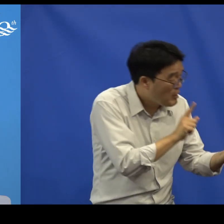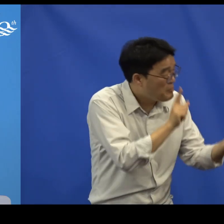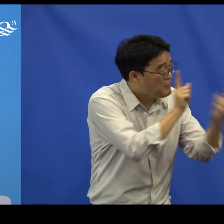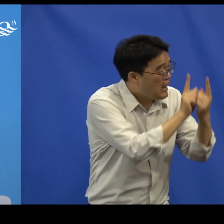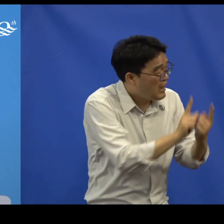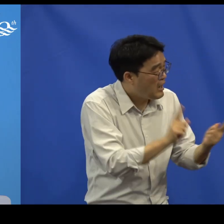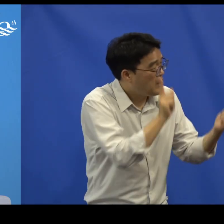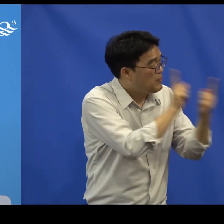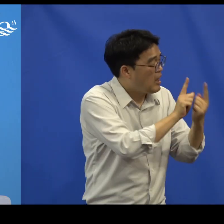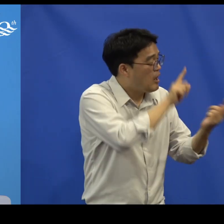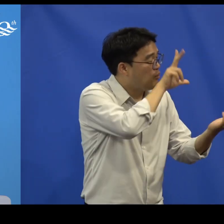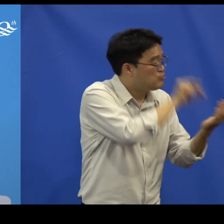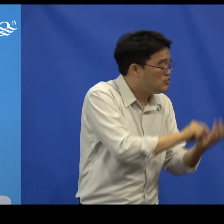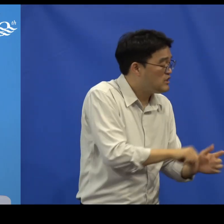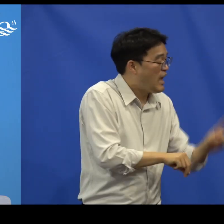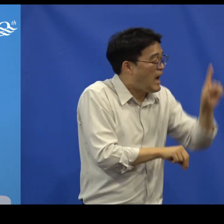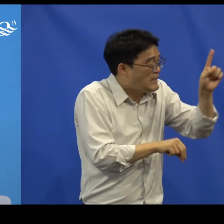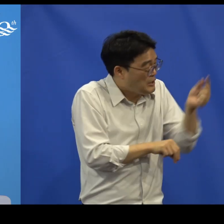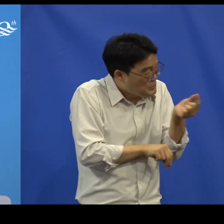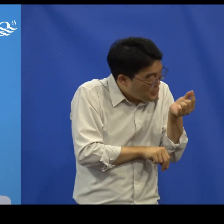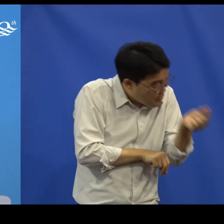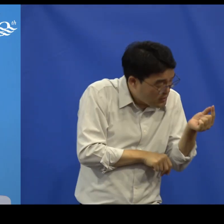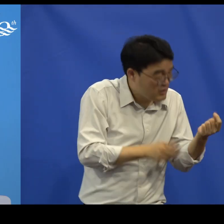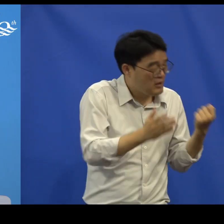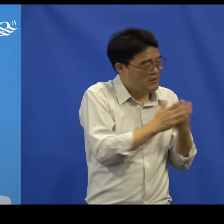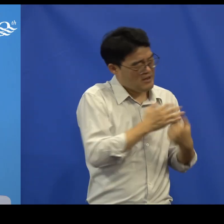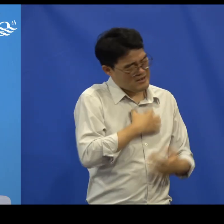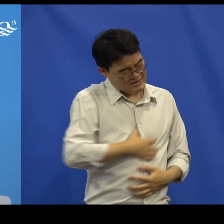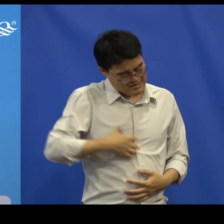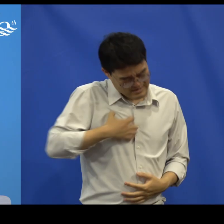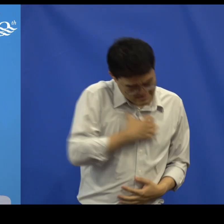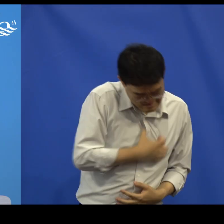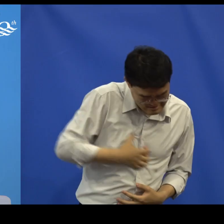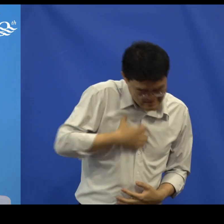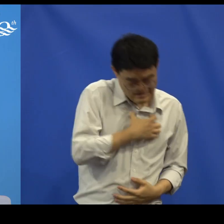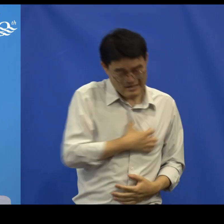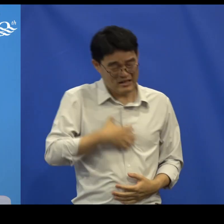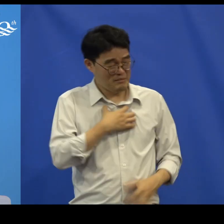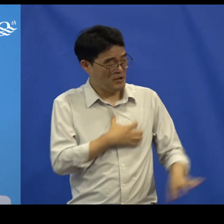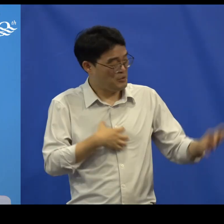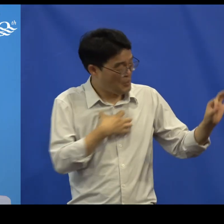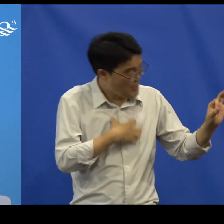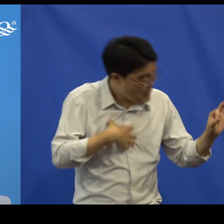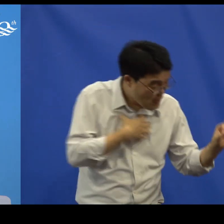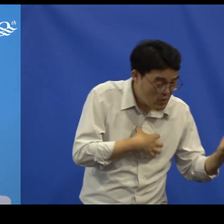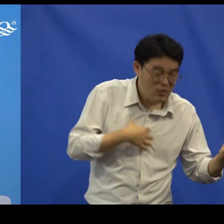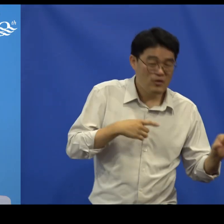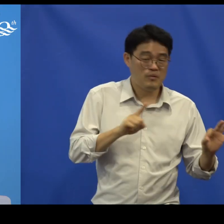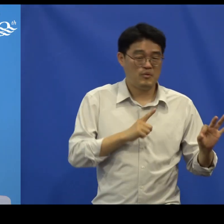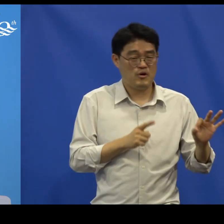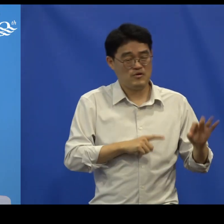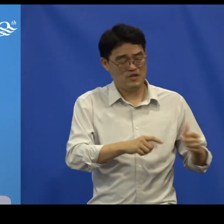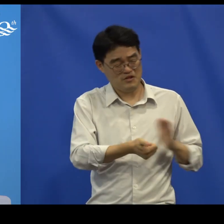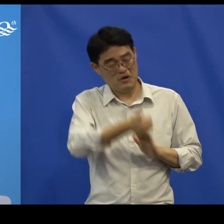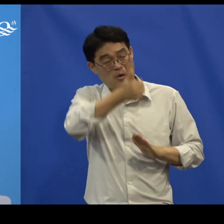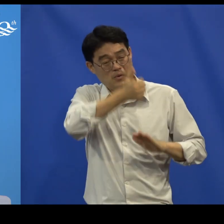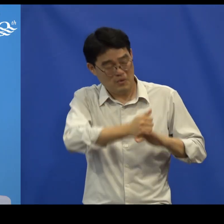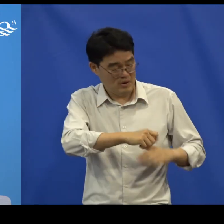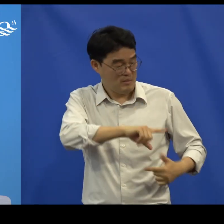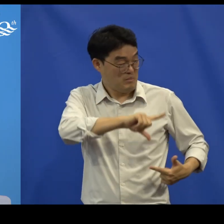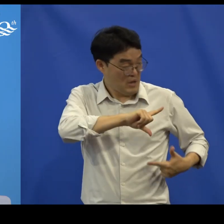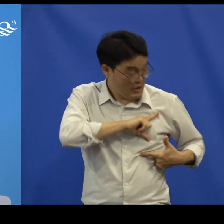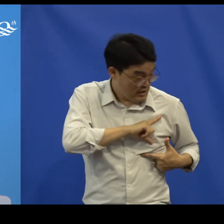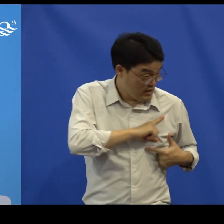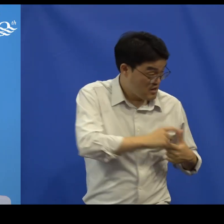거예요. 너무 가까이 돈에 그래서 돈독이 들고 그냥 거기에 몰두하니까